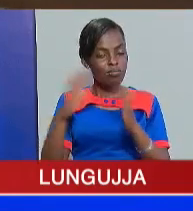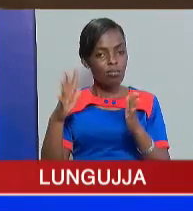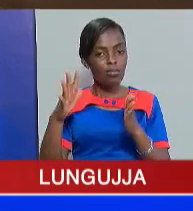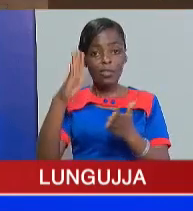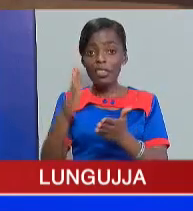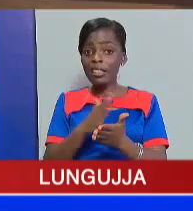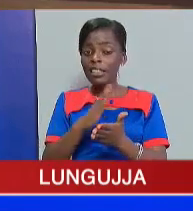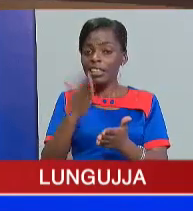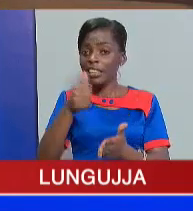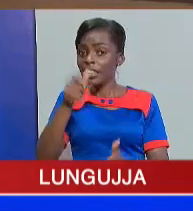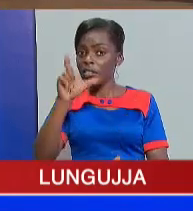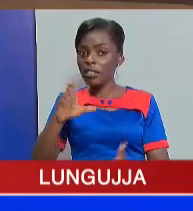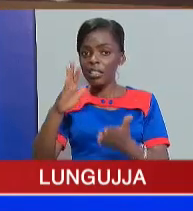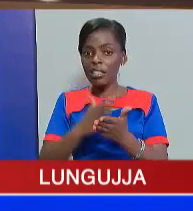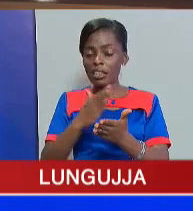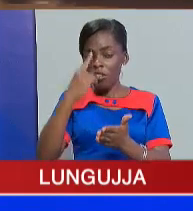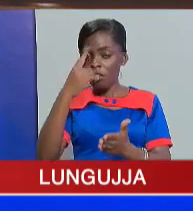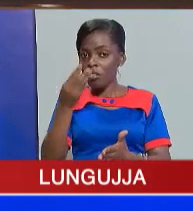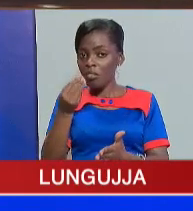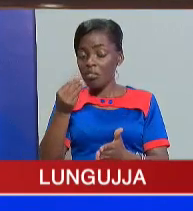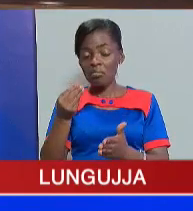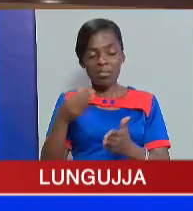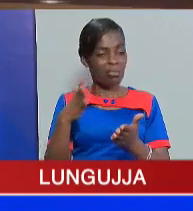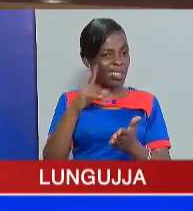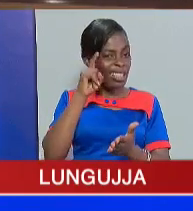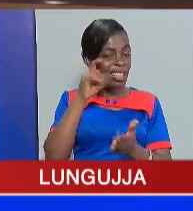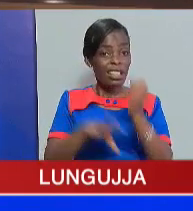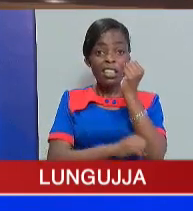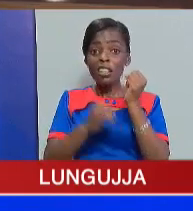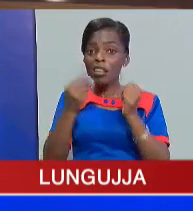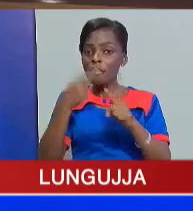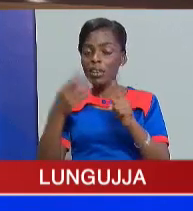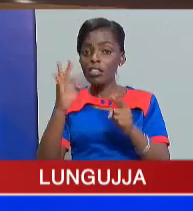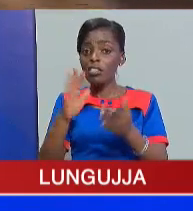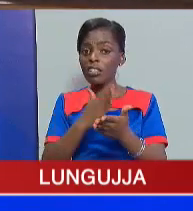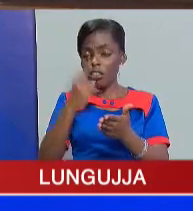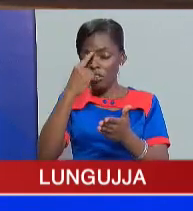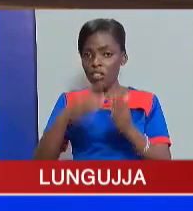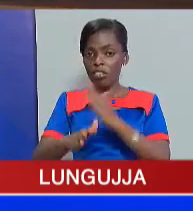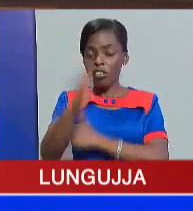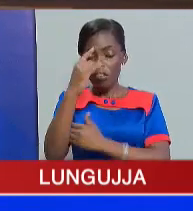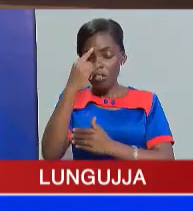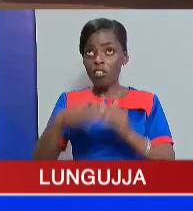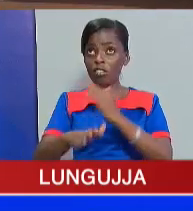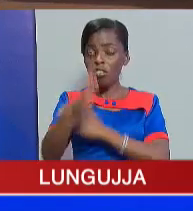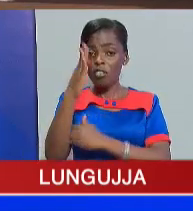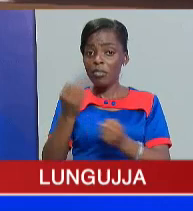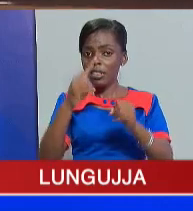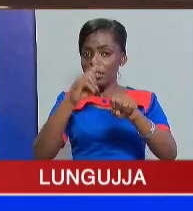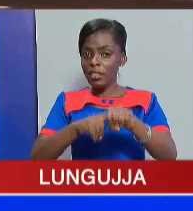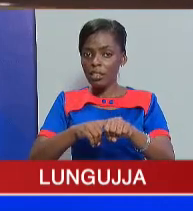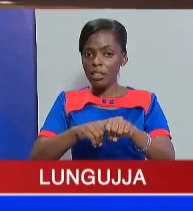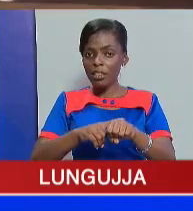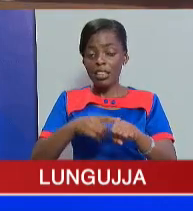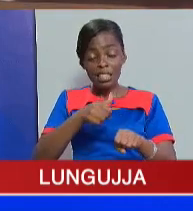ennyimba ezo buli muntu ayimbira ssente n'ozabeera muddu wa ssente naye omuntu ayimbira Mukama abeera wa Mukama era ebiseera bisinga